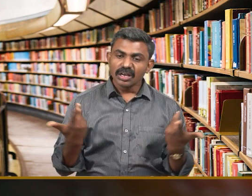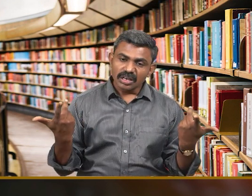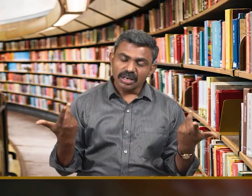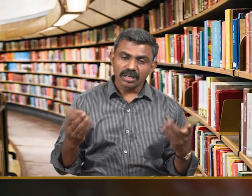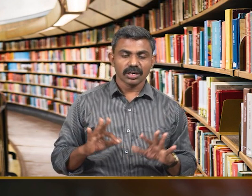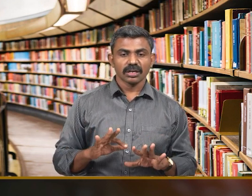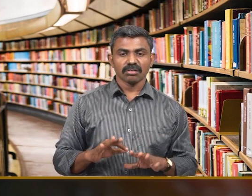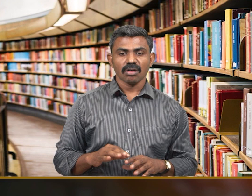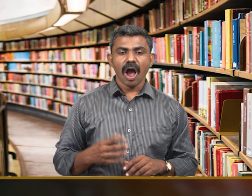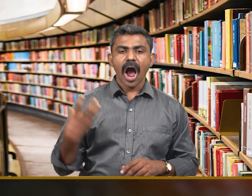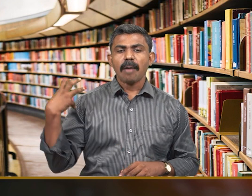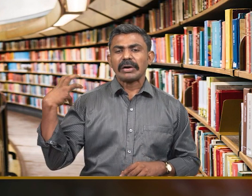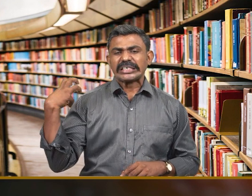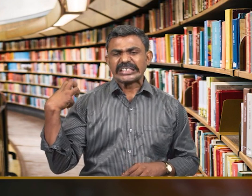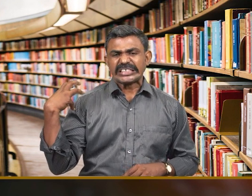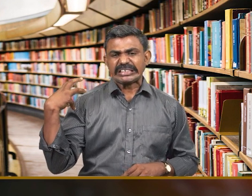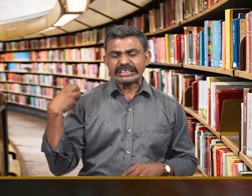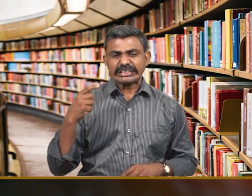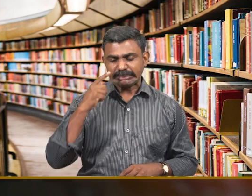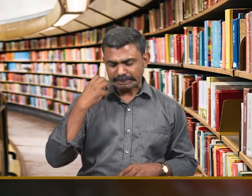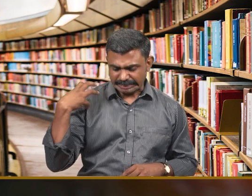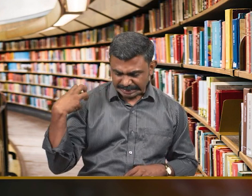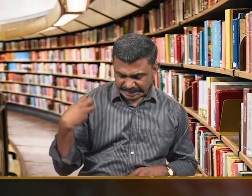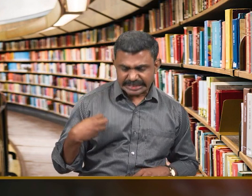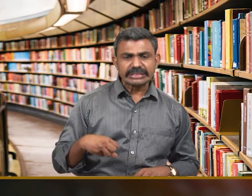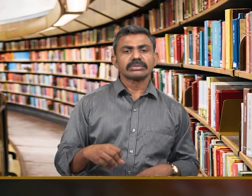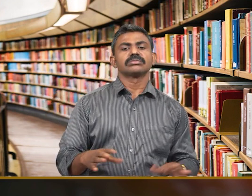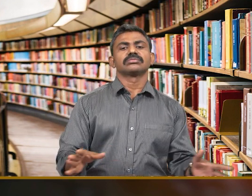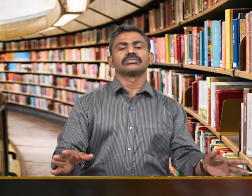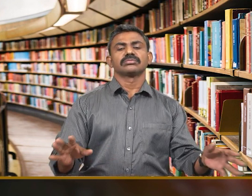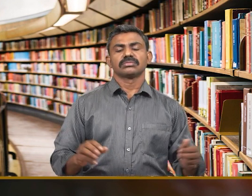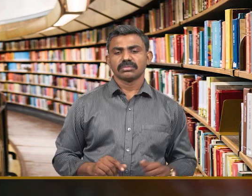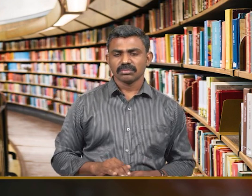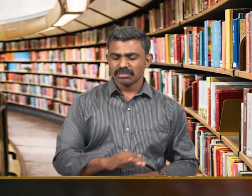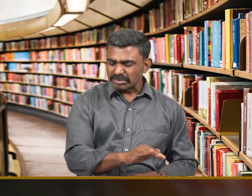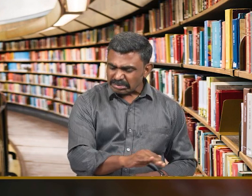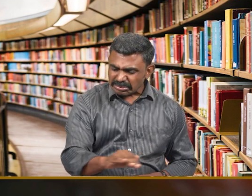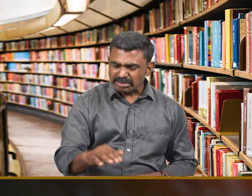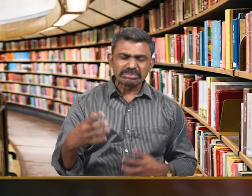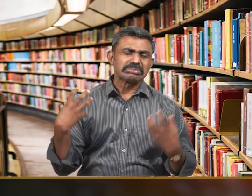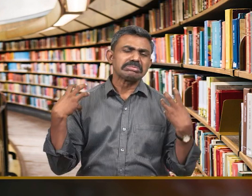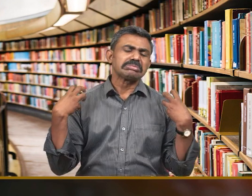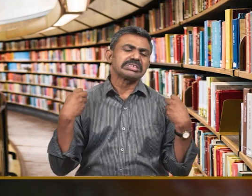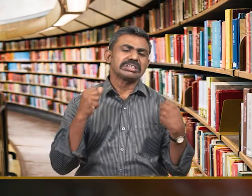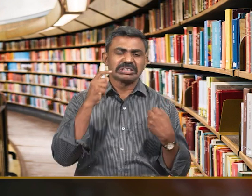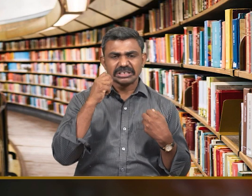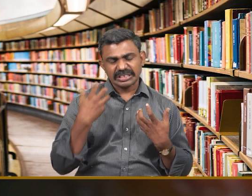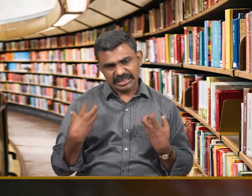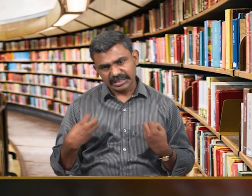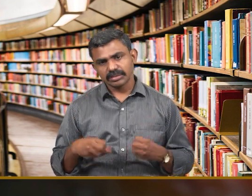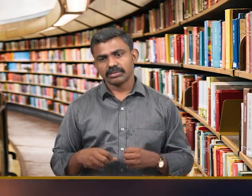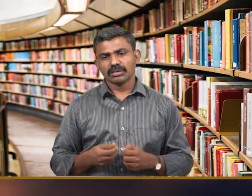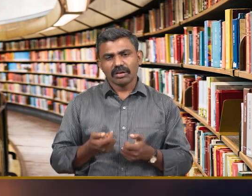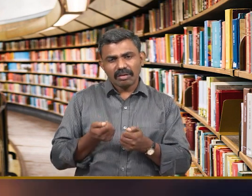வந்து மக்களுக்கு அடிப்படை தேவைக்கான இதை பூர்த்தி செய்யலை. ஸோ அதனால் சாதாரண பொதுமக்கள் கொஞ்சம் வந்து அவங்க வந்து